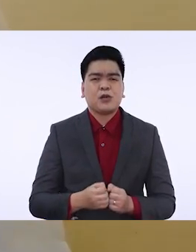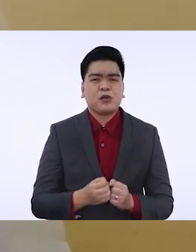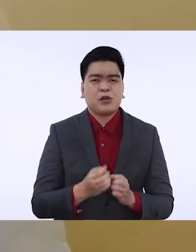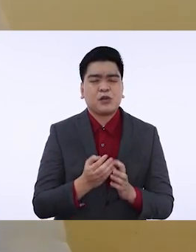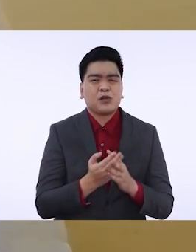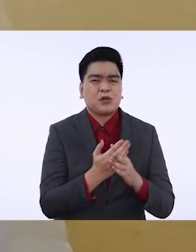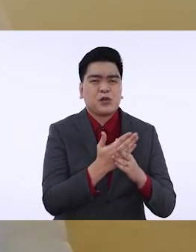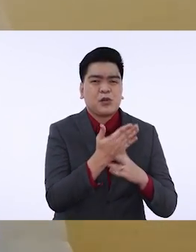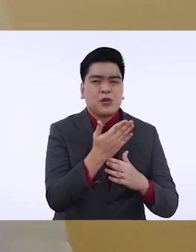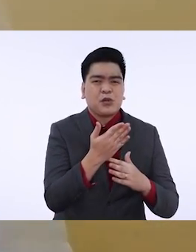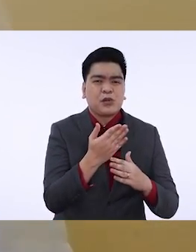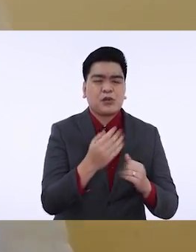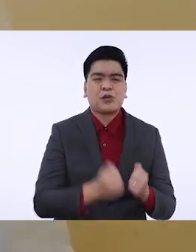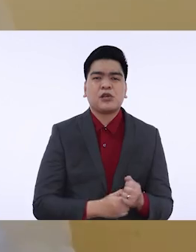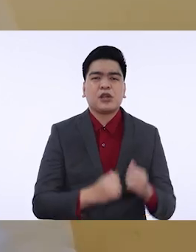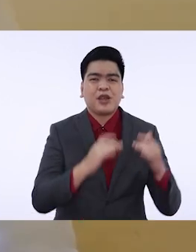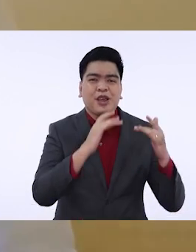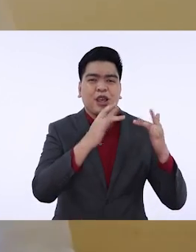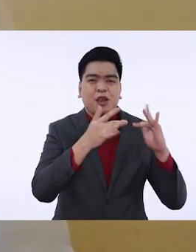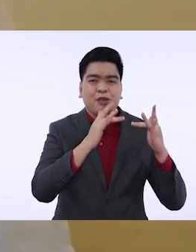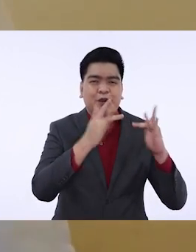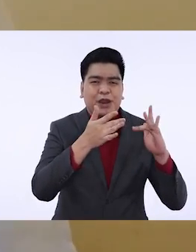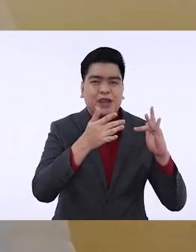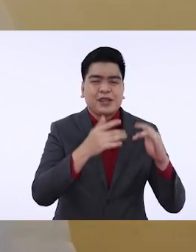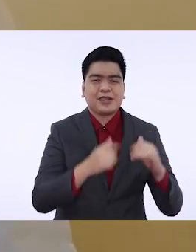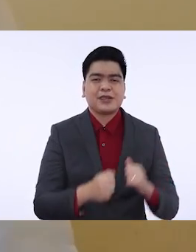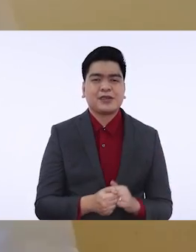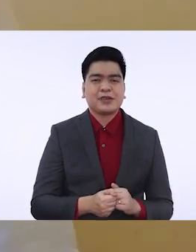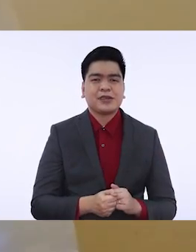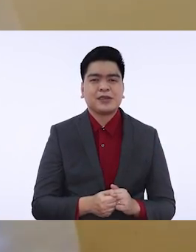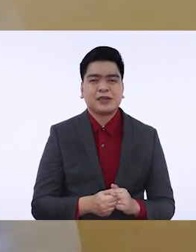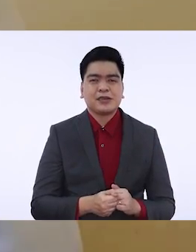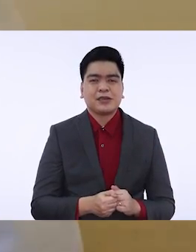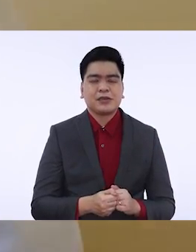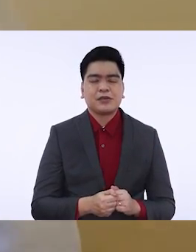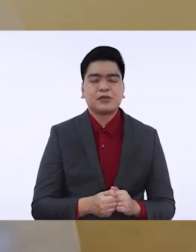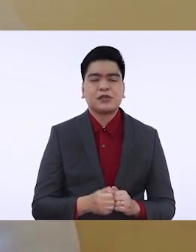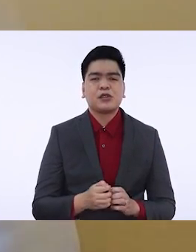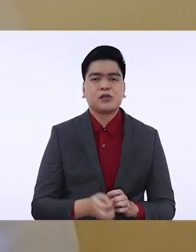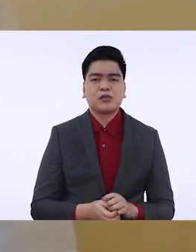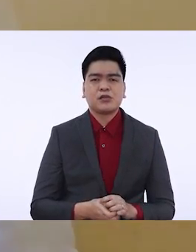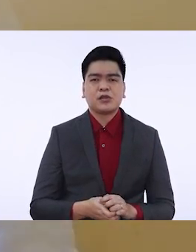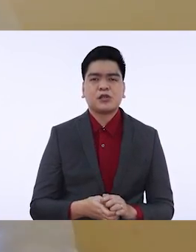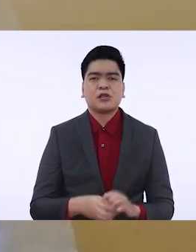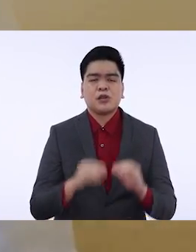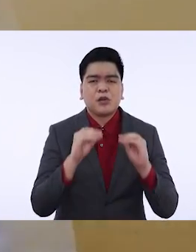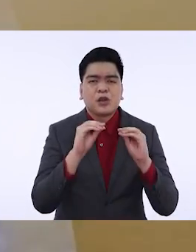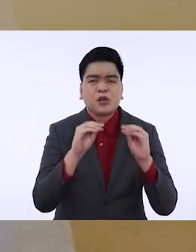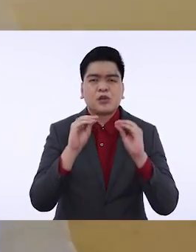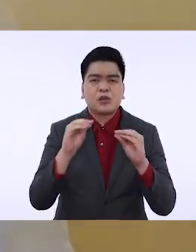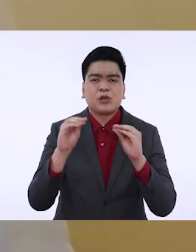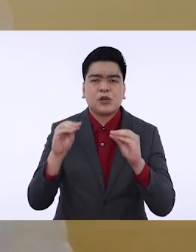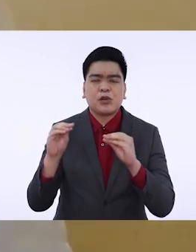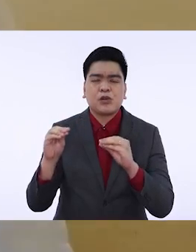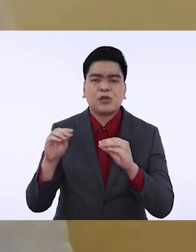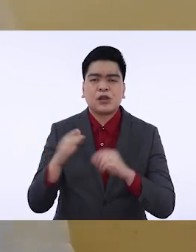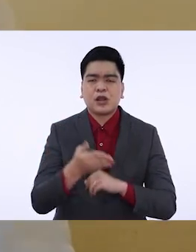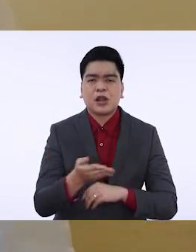pamamagitan po ng makabagong teknolohiya, sa pagpapahatid po ng tagubilin sa mga